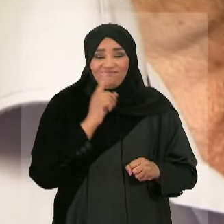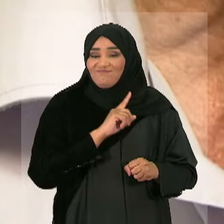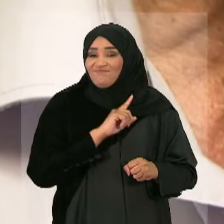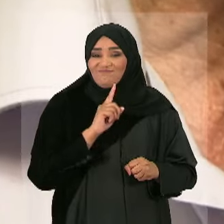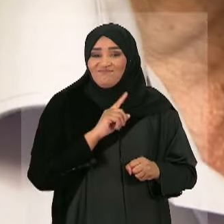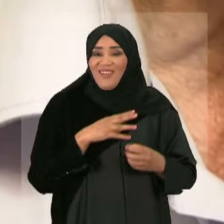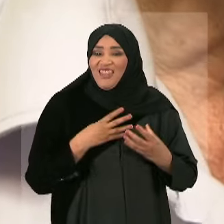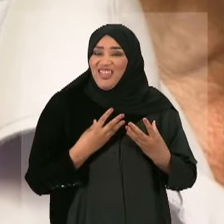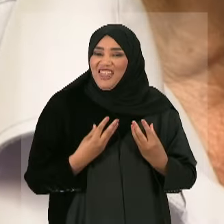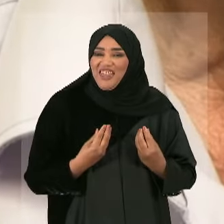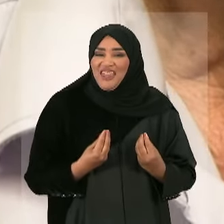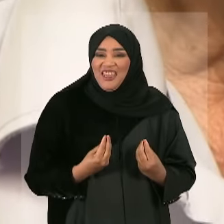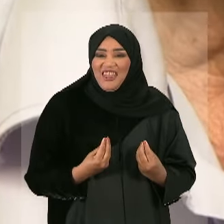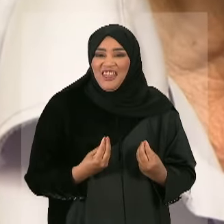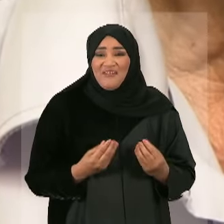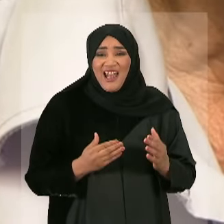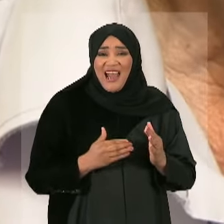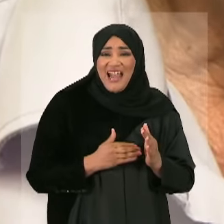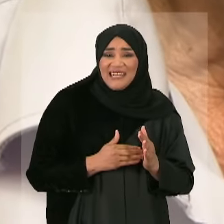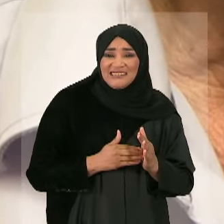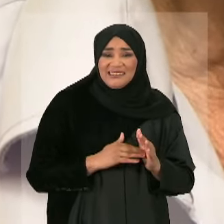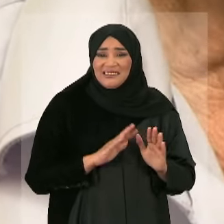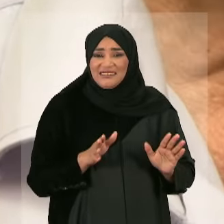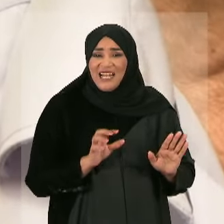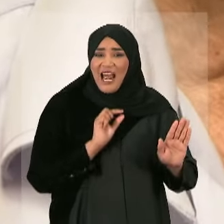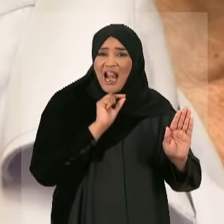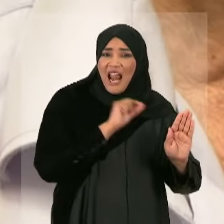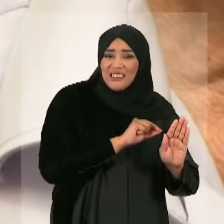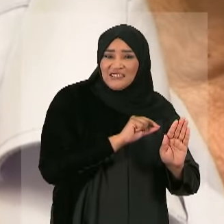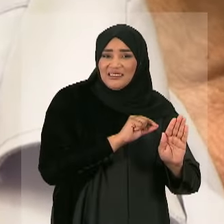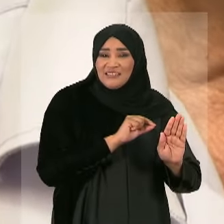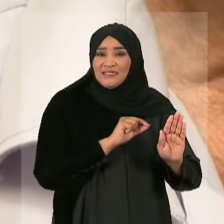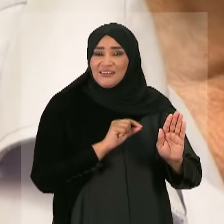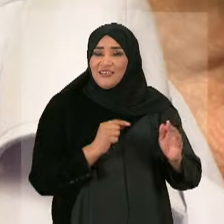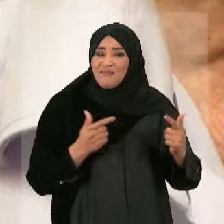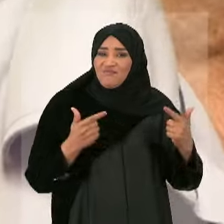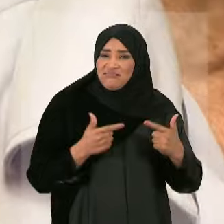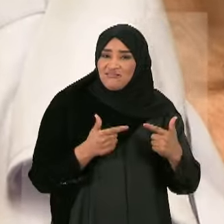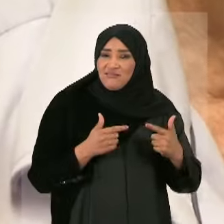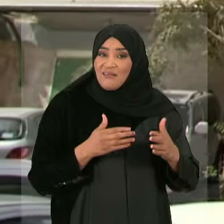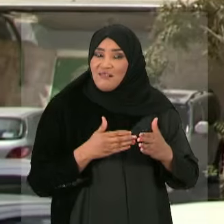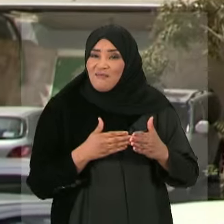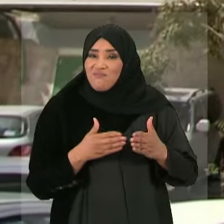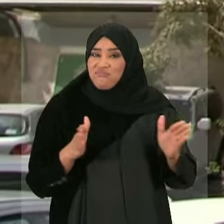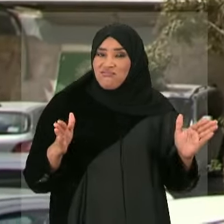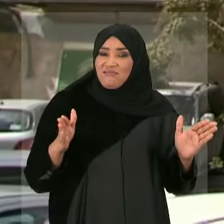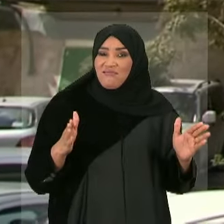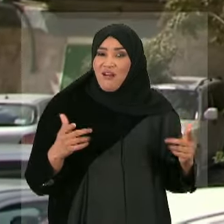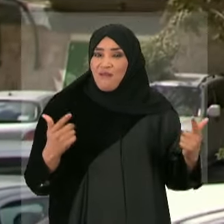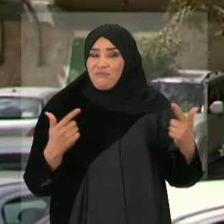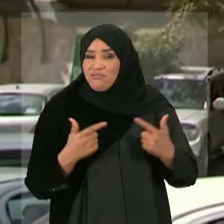ما ضعفت للآخر أمام كل المؤامرات اللي تحطت من أجل تهويدها. كل